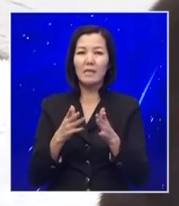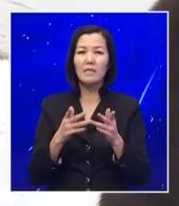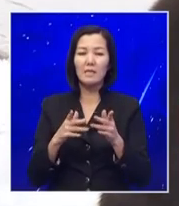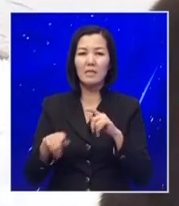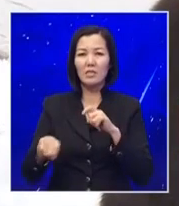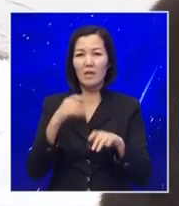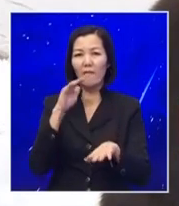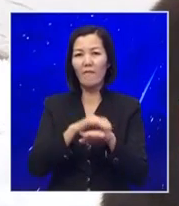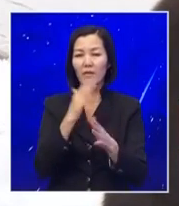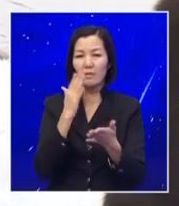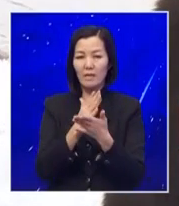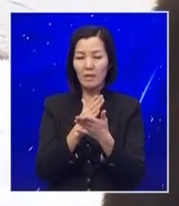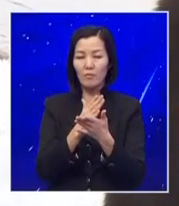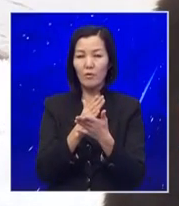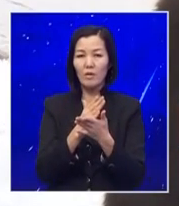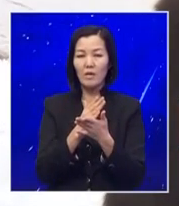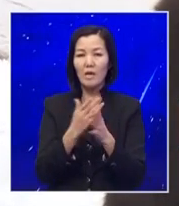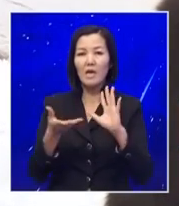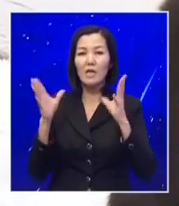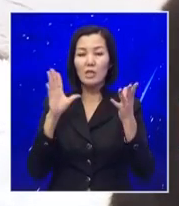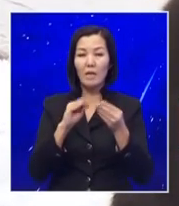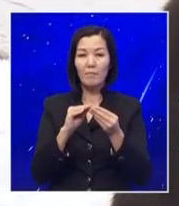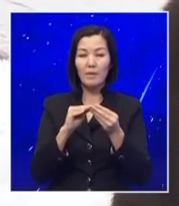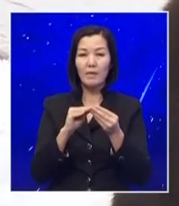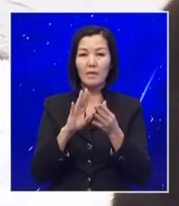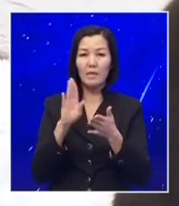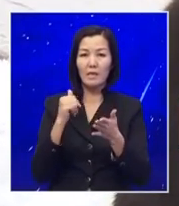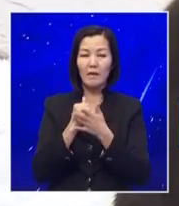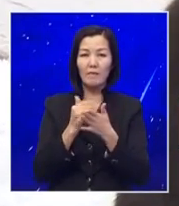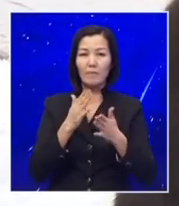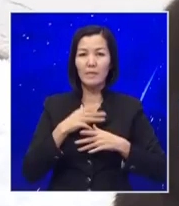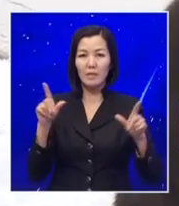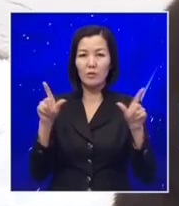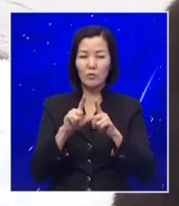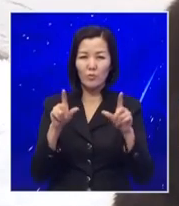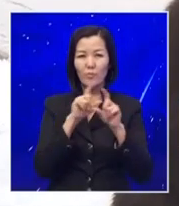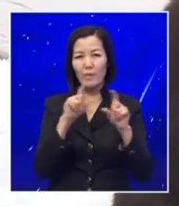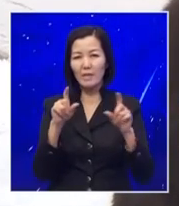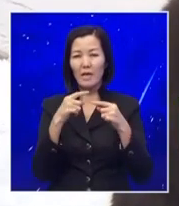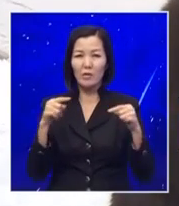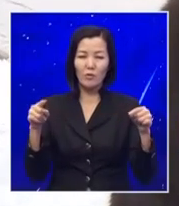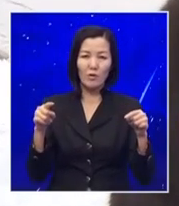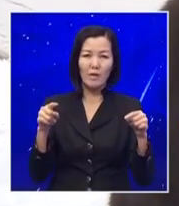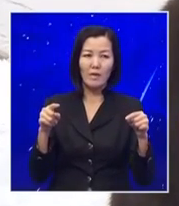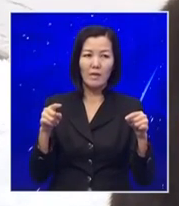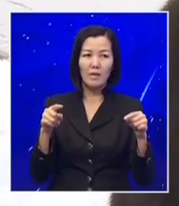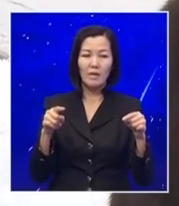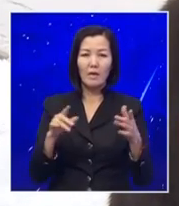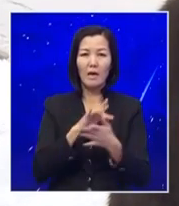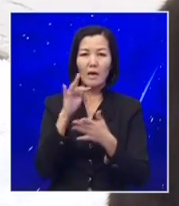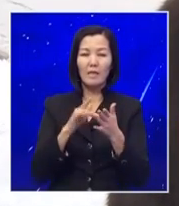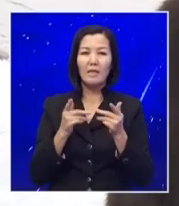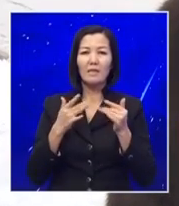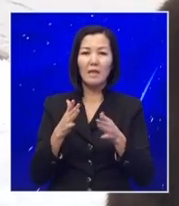бұзу фактілері тіркеліп отыр. Жалпы негізі біздің субъектілер қазір жаңа қаулыда қойылып